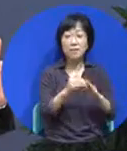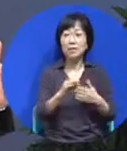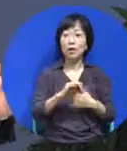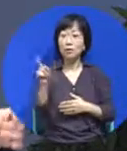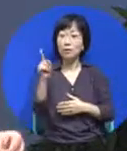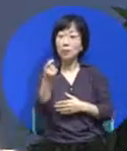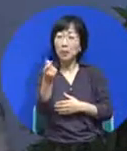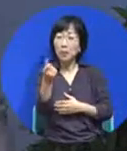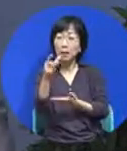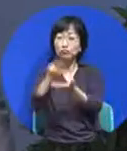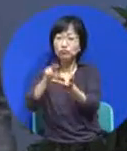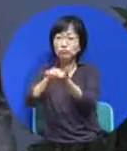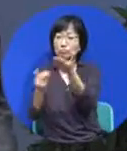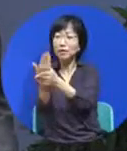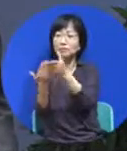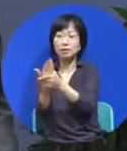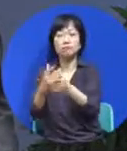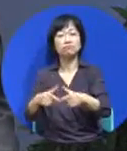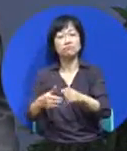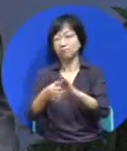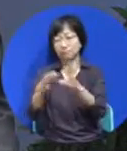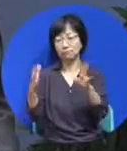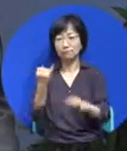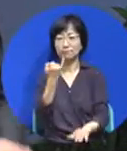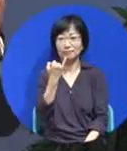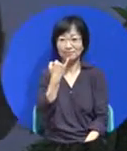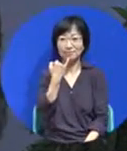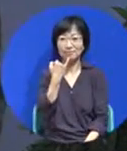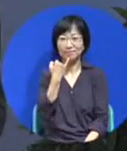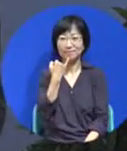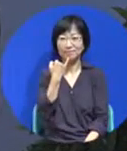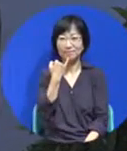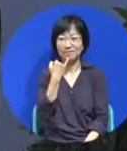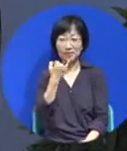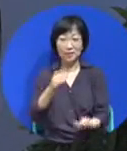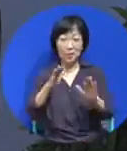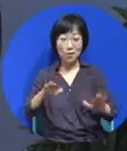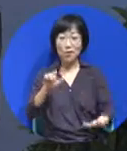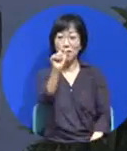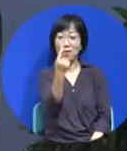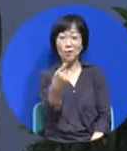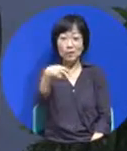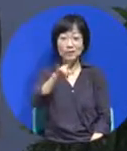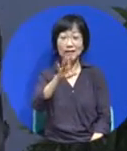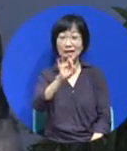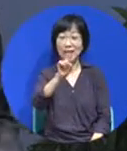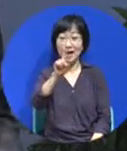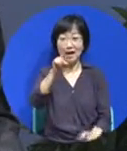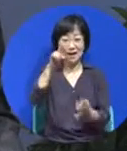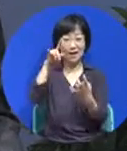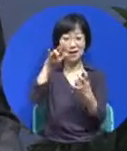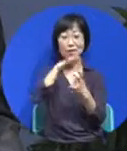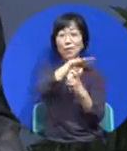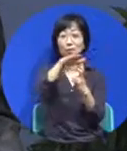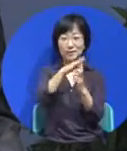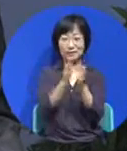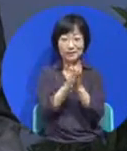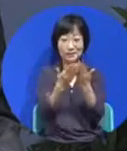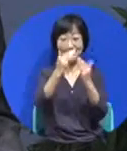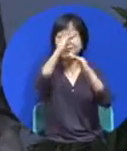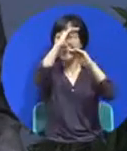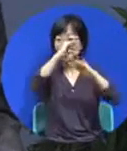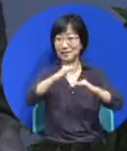God is being fulfilled in your life, you can overcome any difficulty. 오늘 호세아서가 그 본문입니다. And today's passage in the book of Hosea talks about